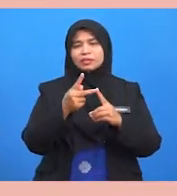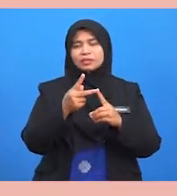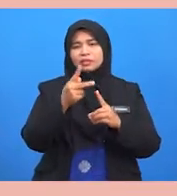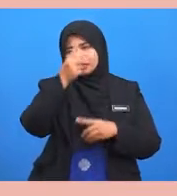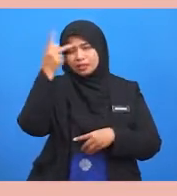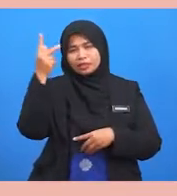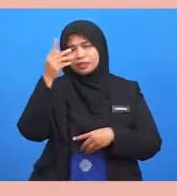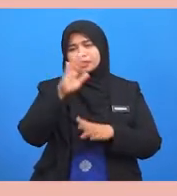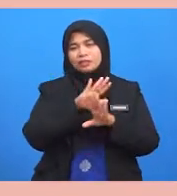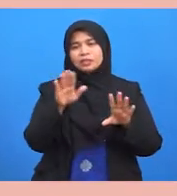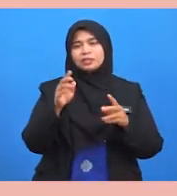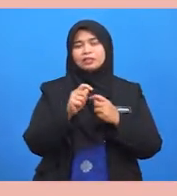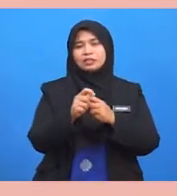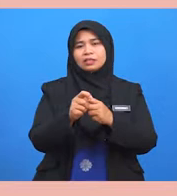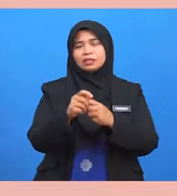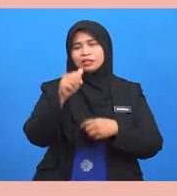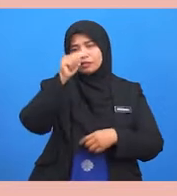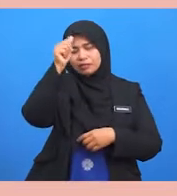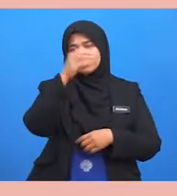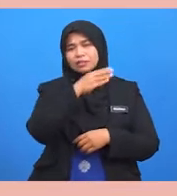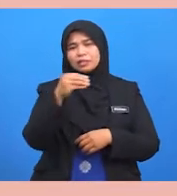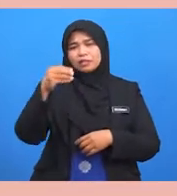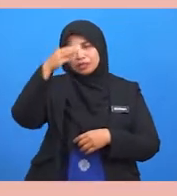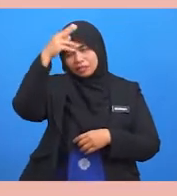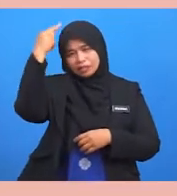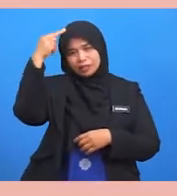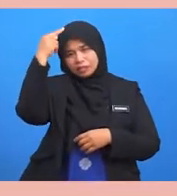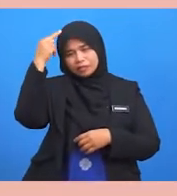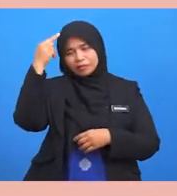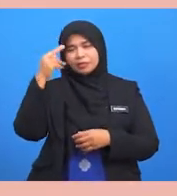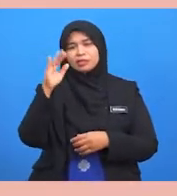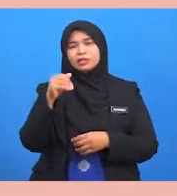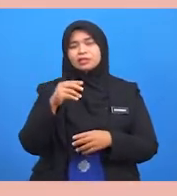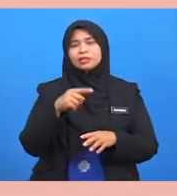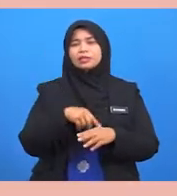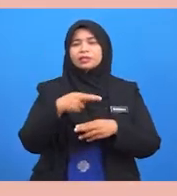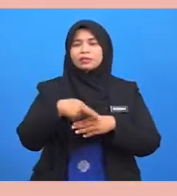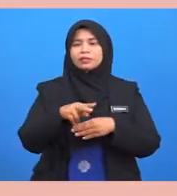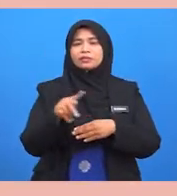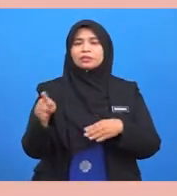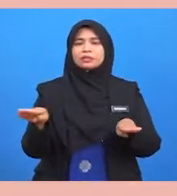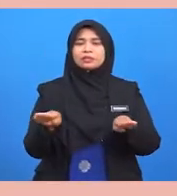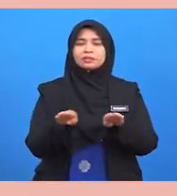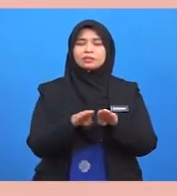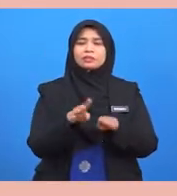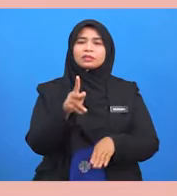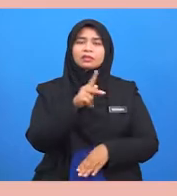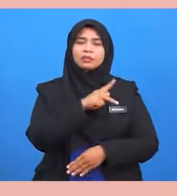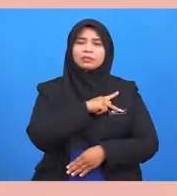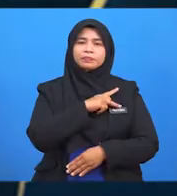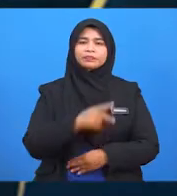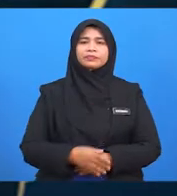Allah dan Nabi Muhammad sallallahu alaihi wasallam yang diutuskan sebagai pemimpin